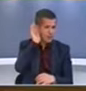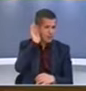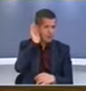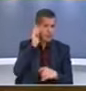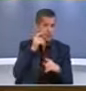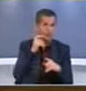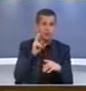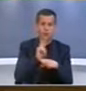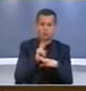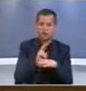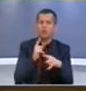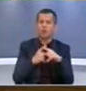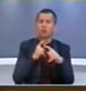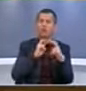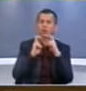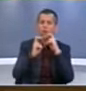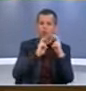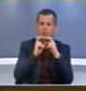komik